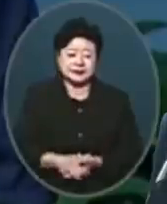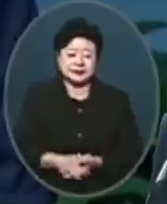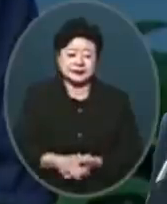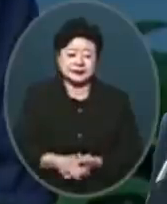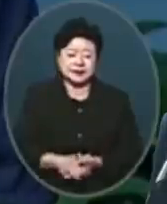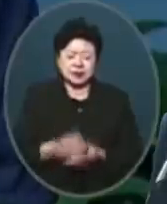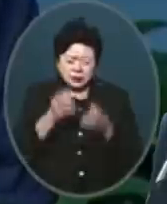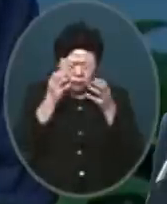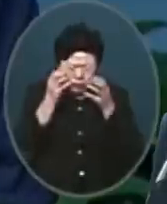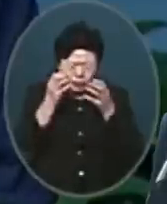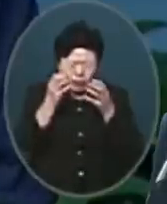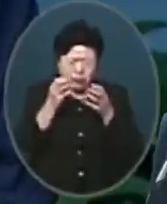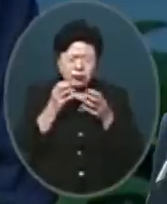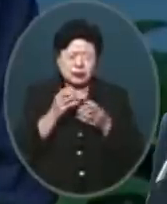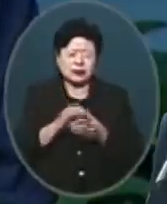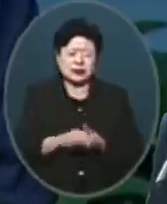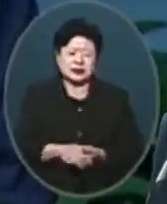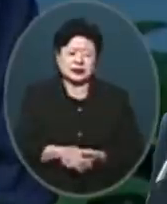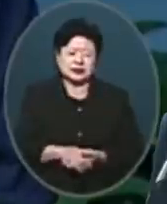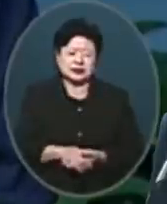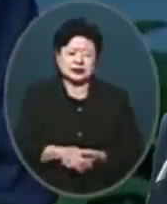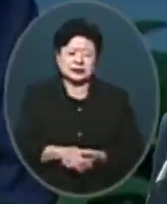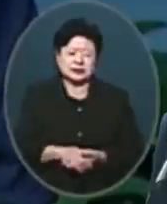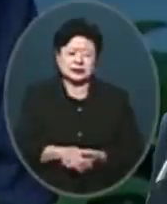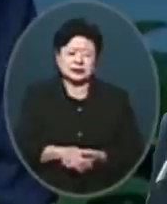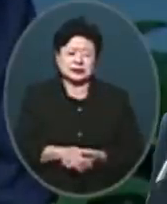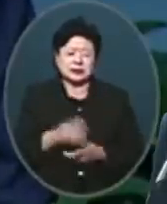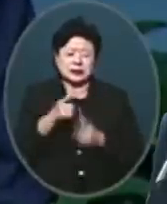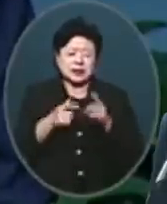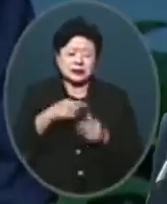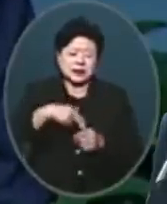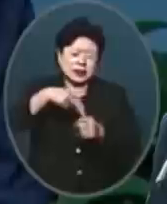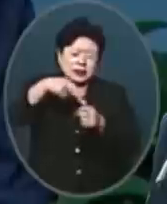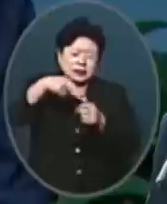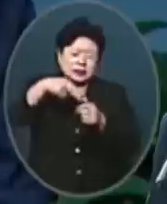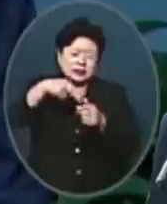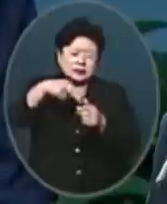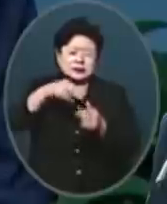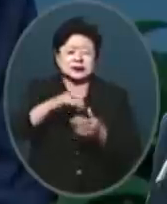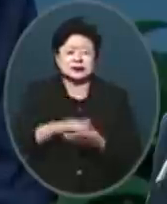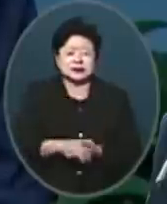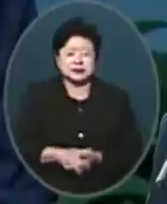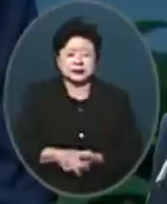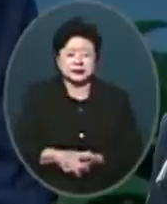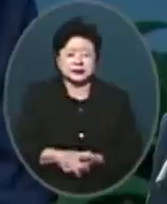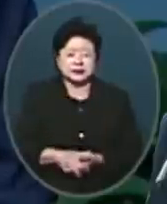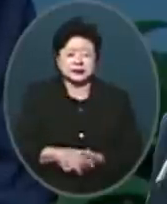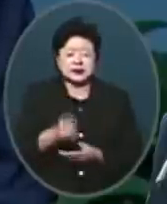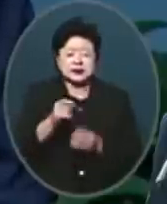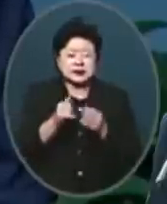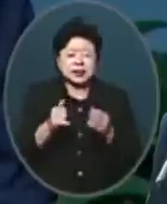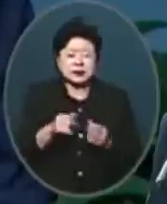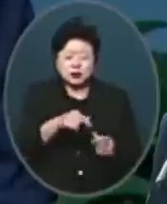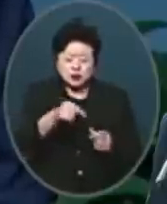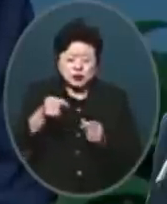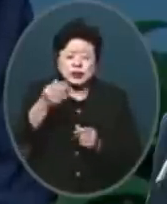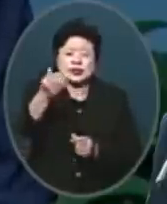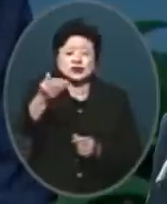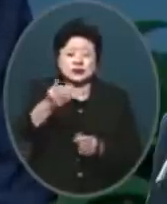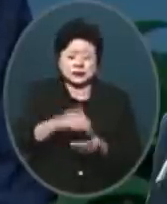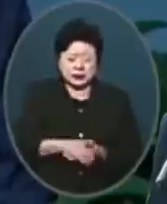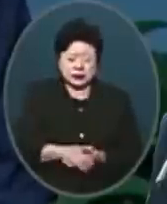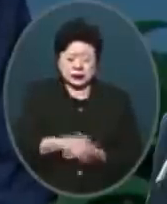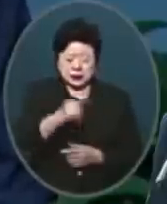그 고통을 당하고 나무에 달려있으면서 그 사람을 구원한